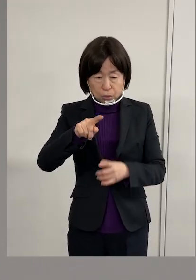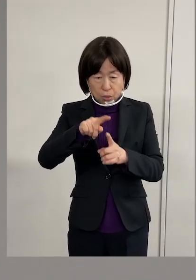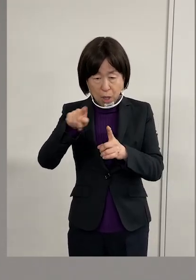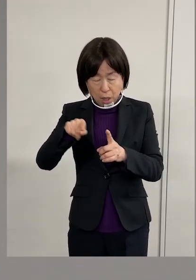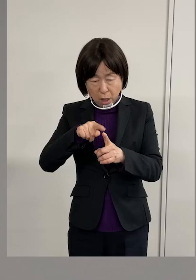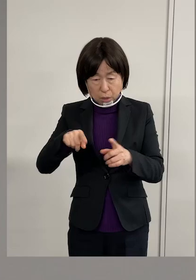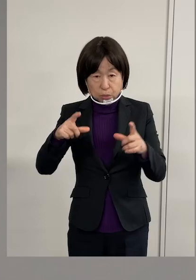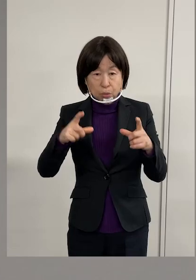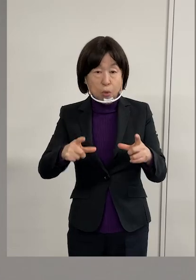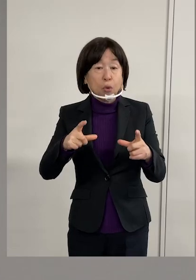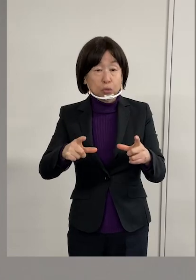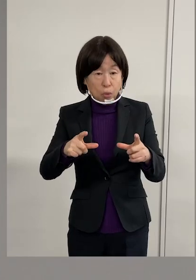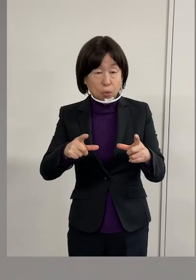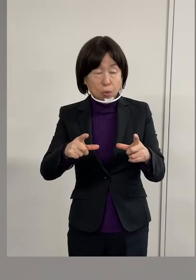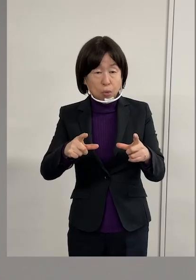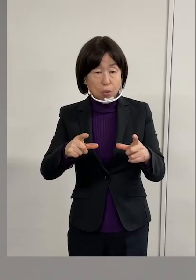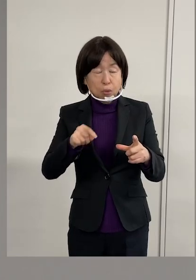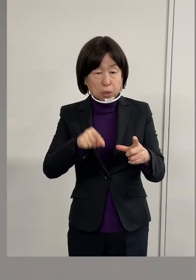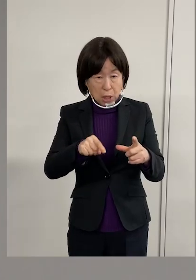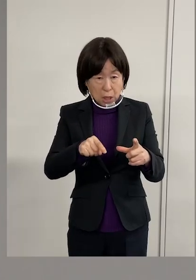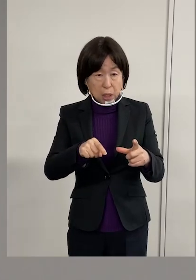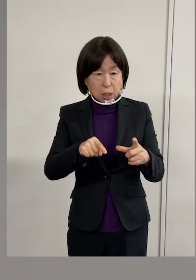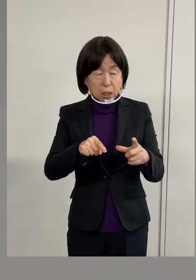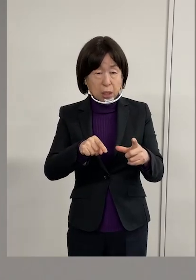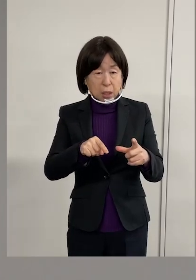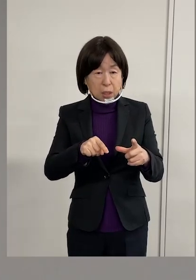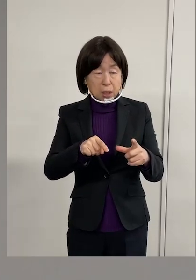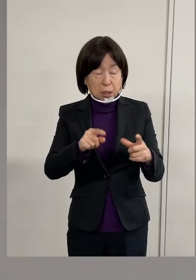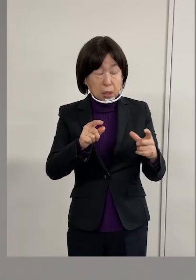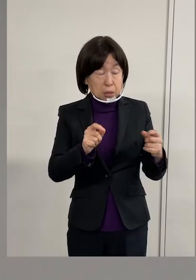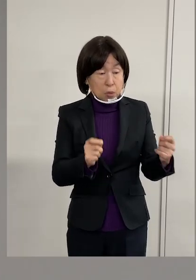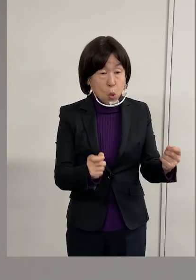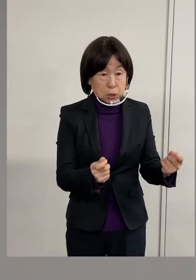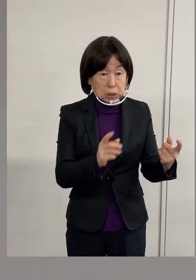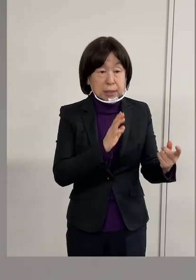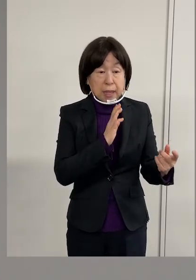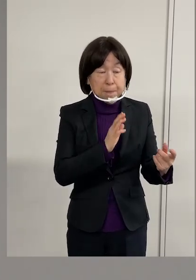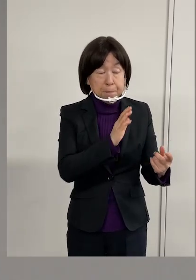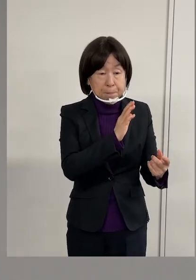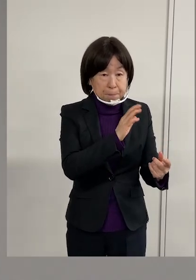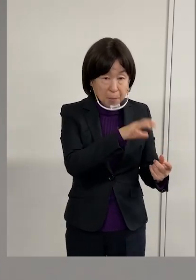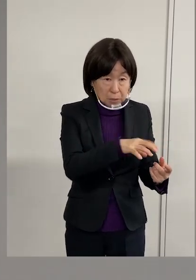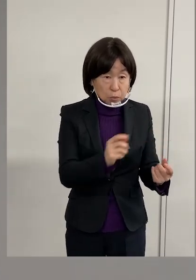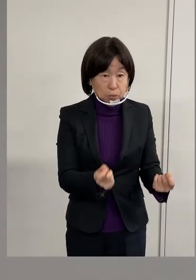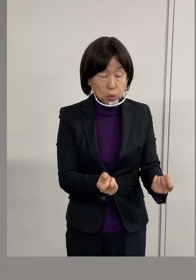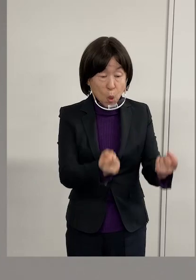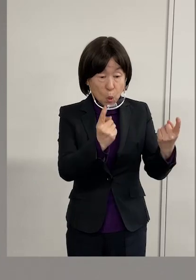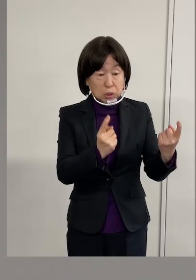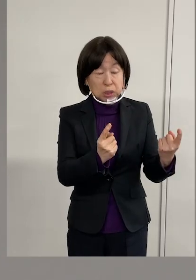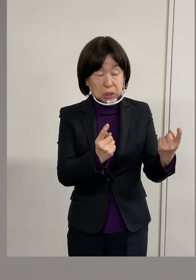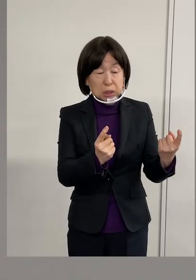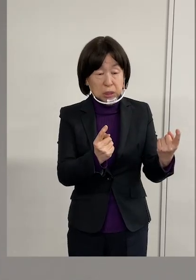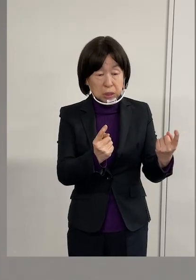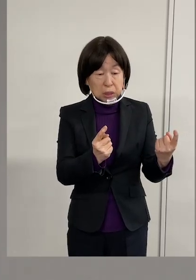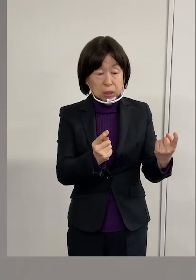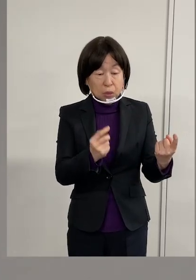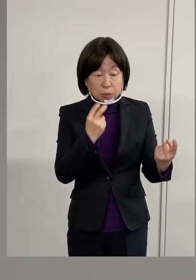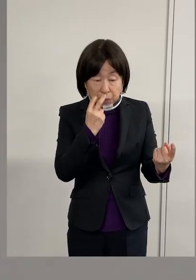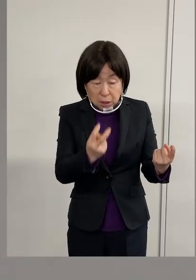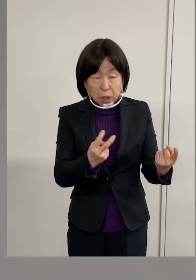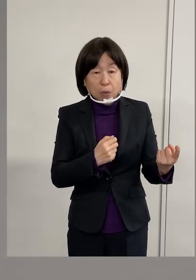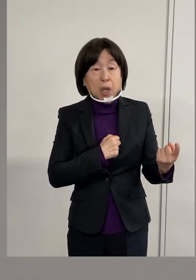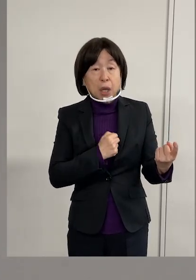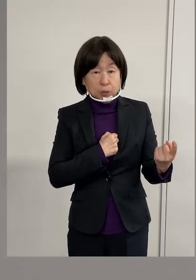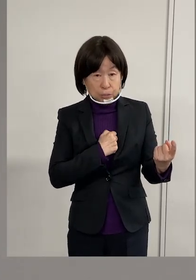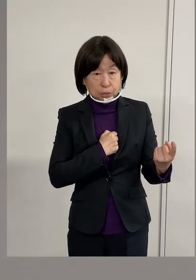ので、これリアルタイムで実は今の現状で、どのくらい待たれているかとかいうね、そういうものはリ